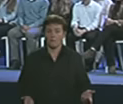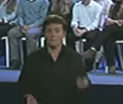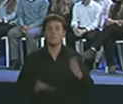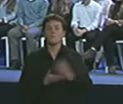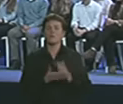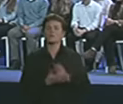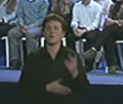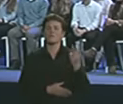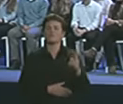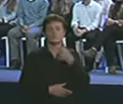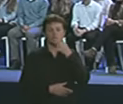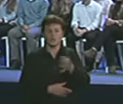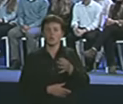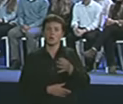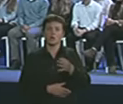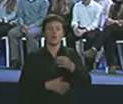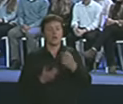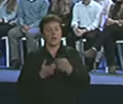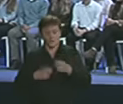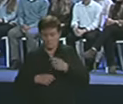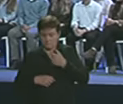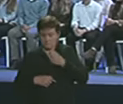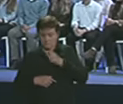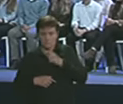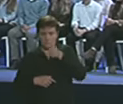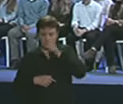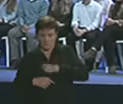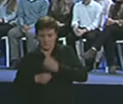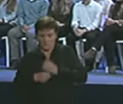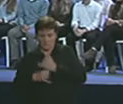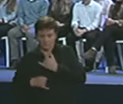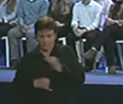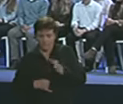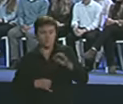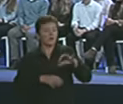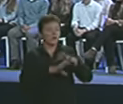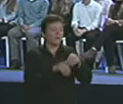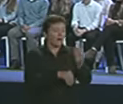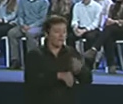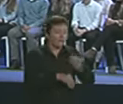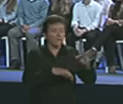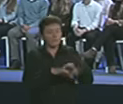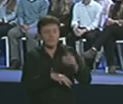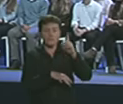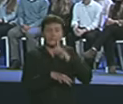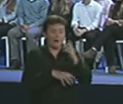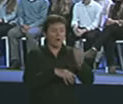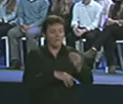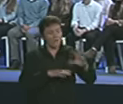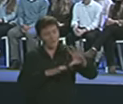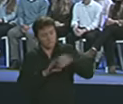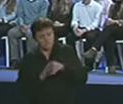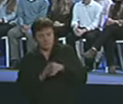projet qui consiste à autoriser un regroupement familial sans condition avec certaines femmes venues d'ailleurs, claquemurées